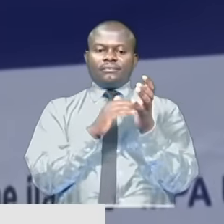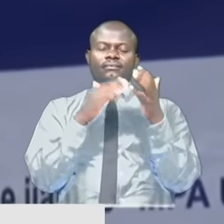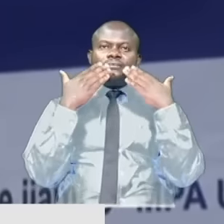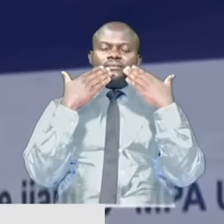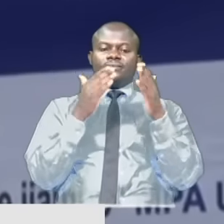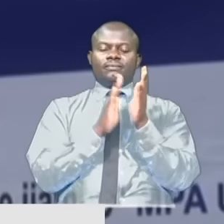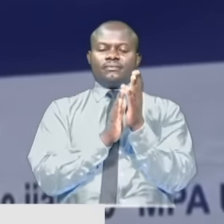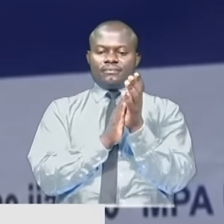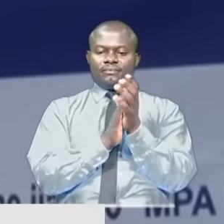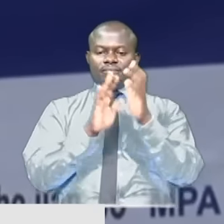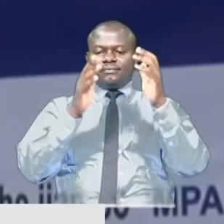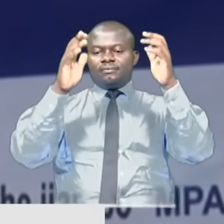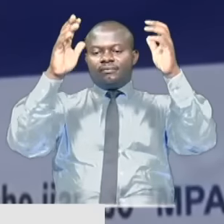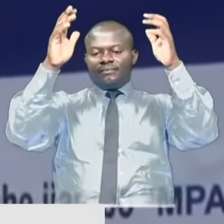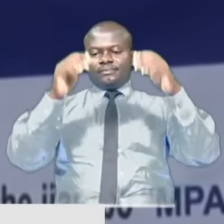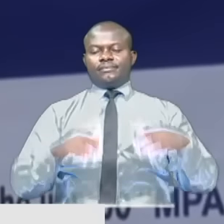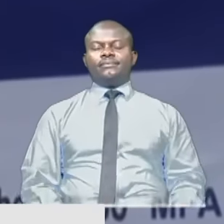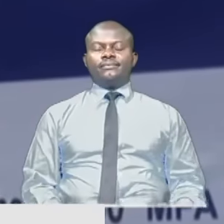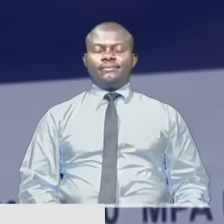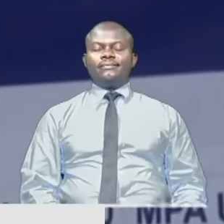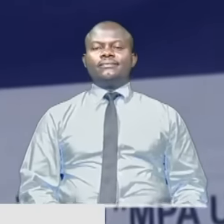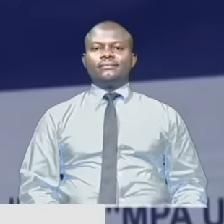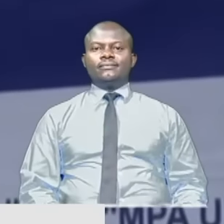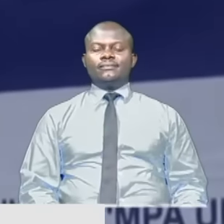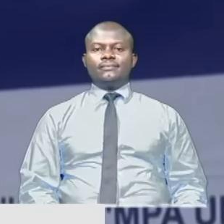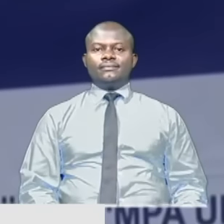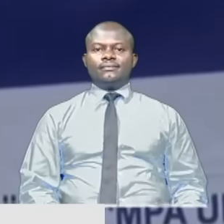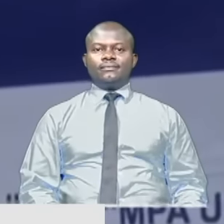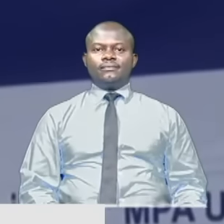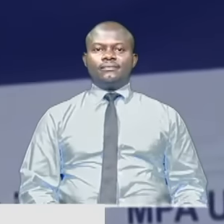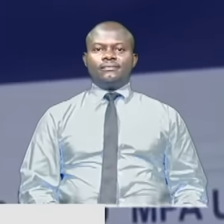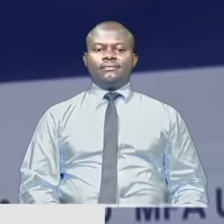kugashya keza bahisemo.